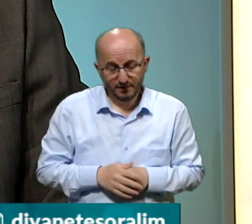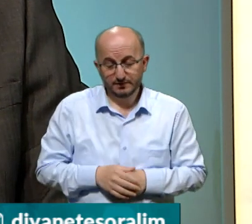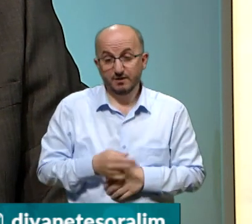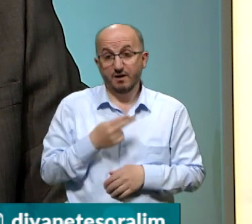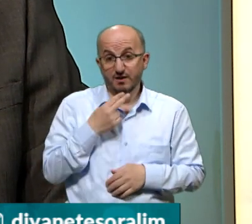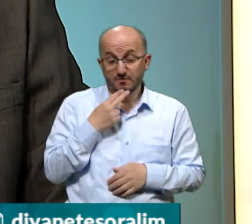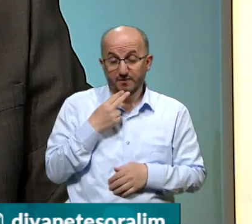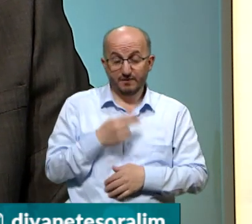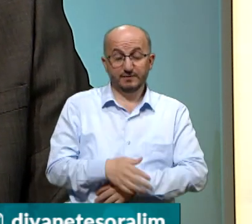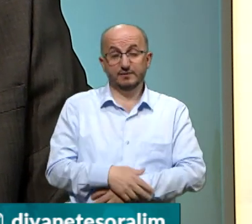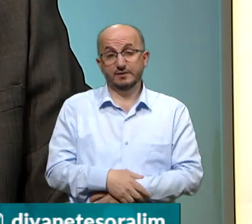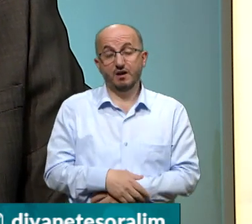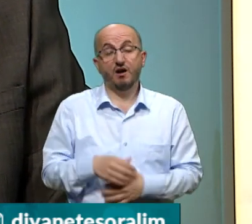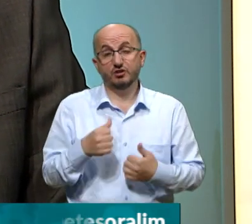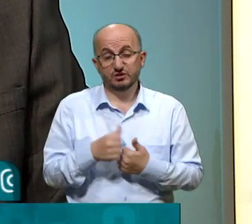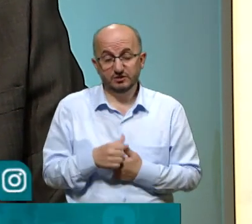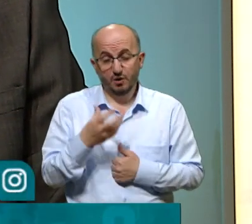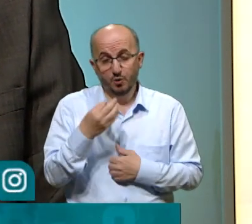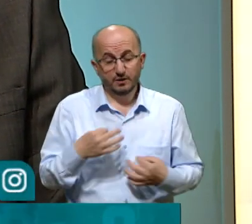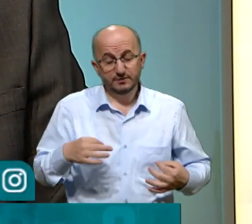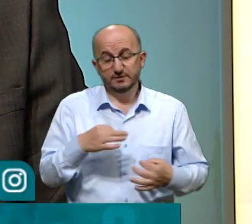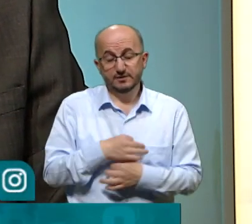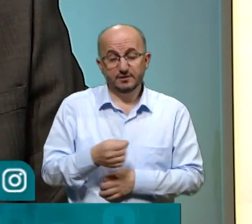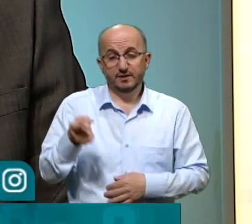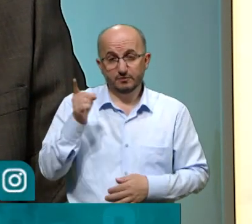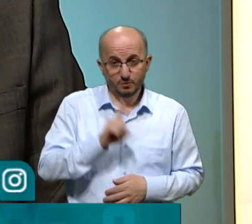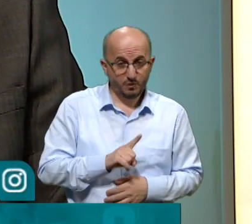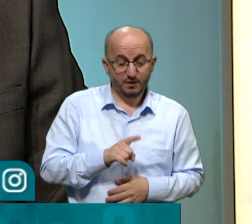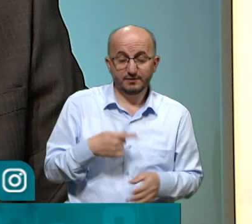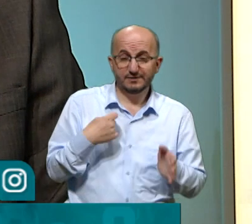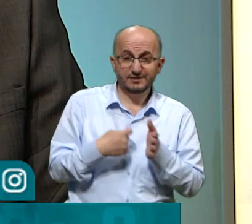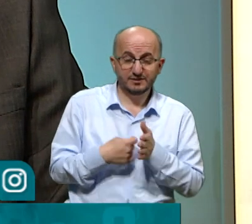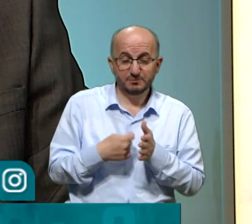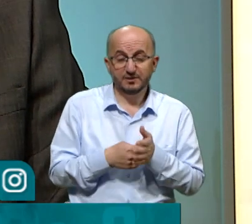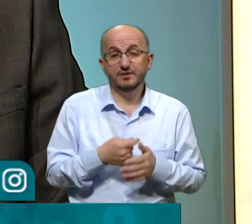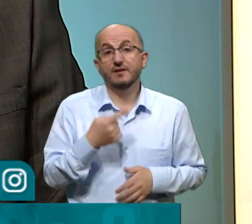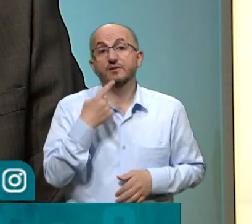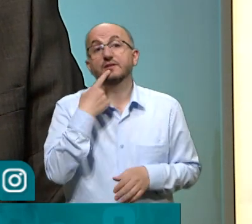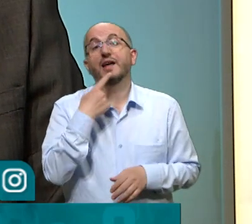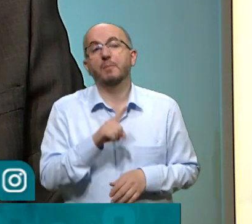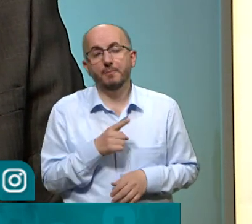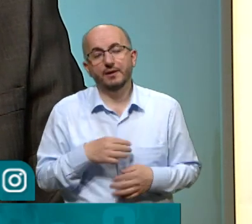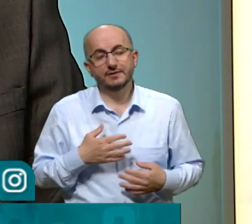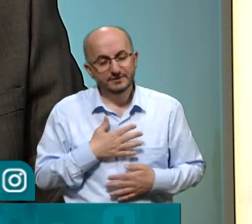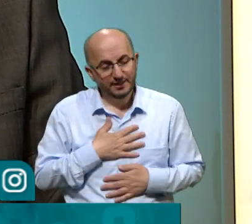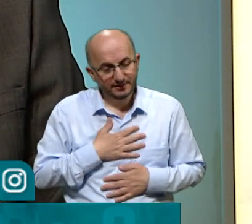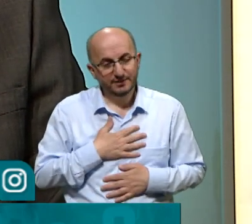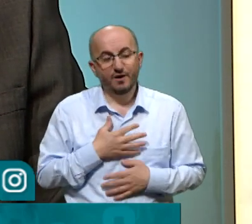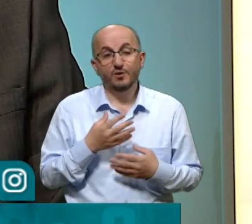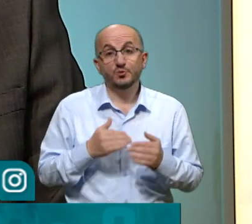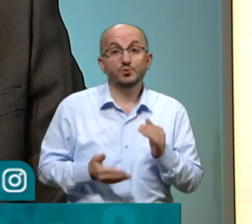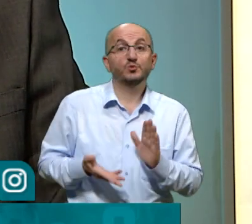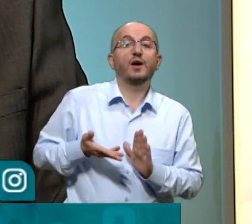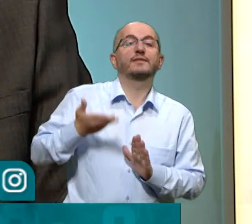hanımefendi mi eşine olan saygıdan dolayı ismini vermemeli diye O'nu tazim edecek